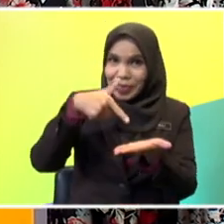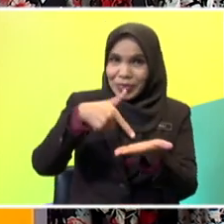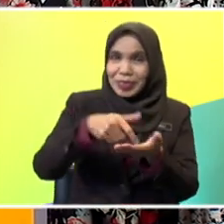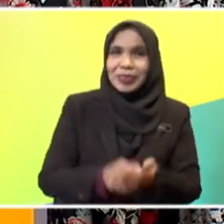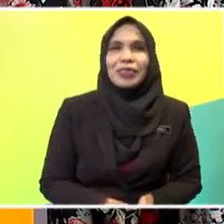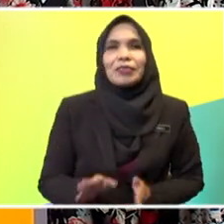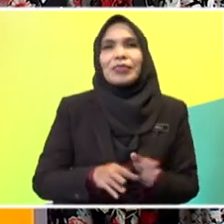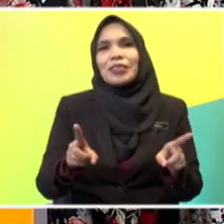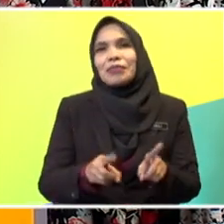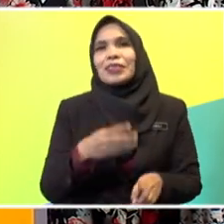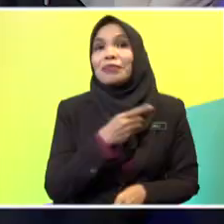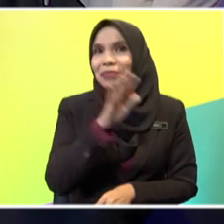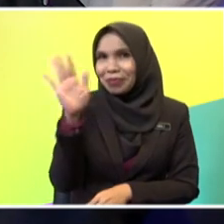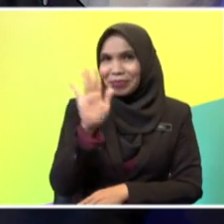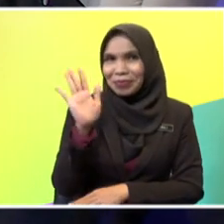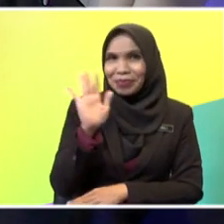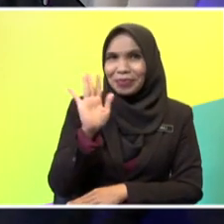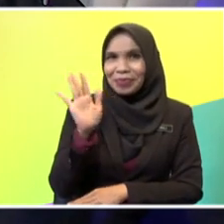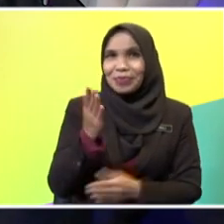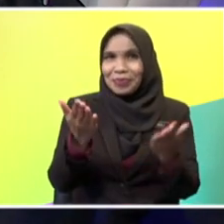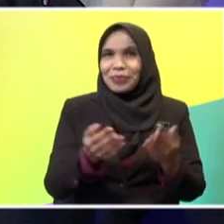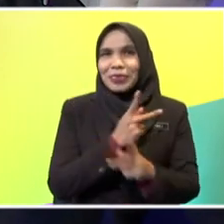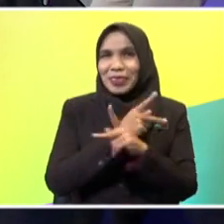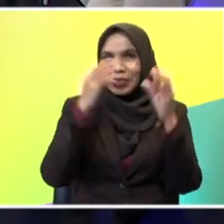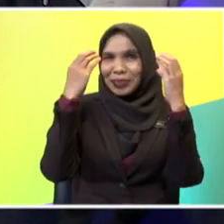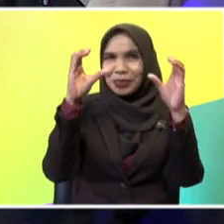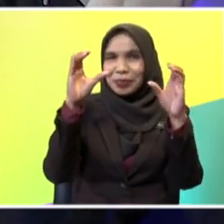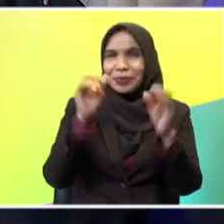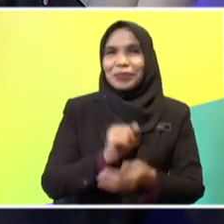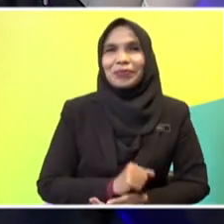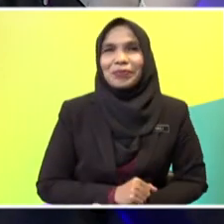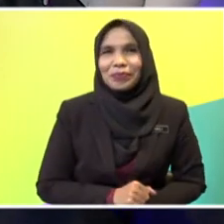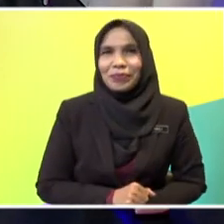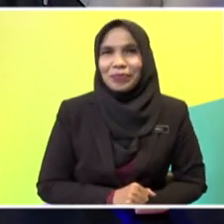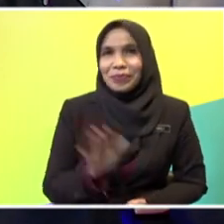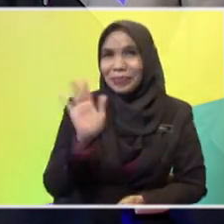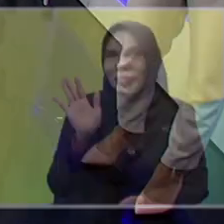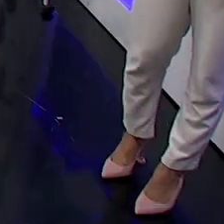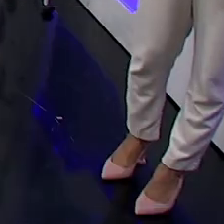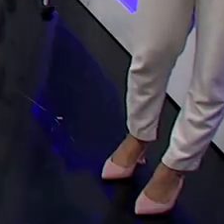bersama kami. Bye. Terima kasih, Cikgu. Terima kasih. Terima kasih.